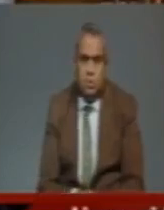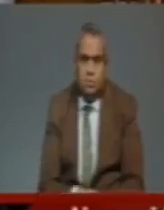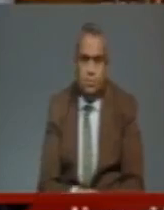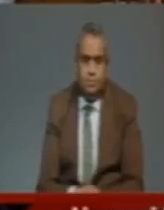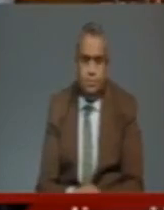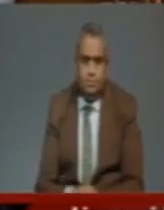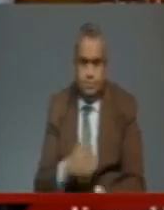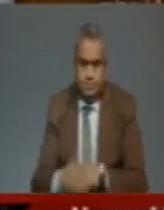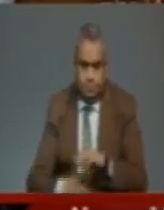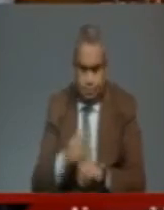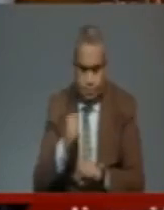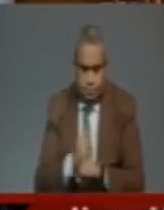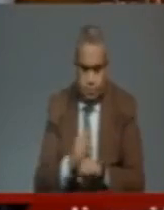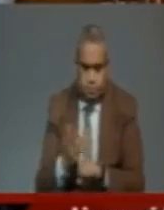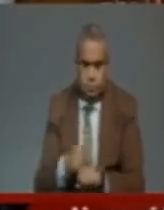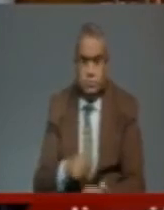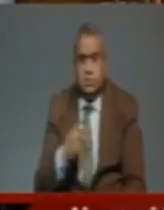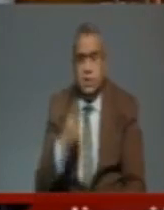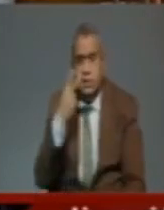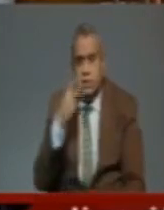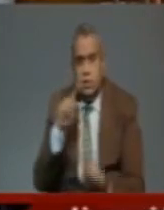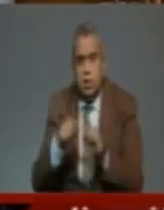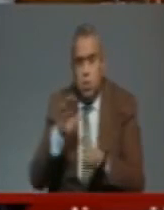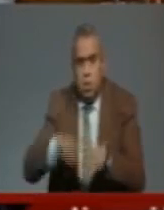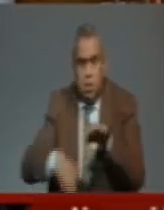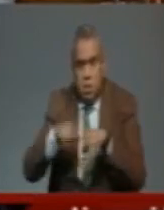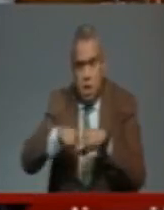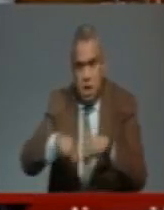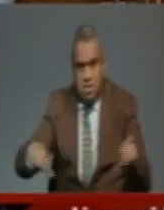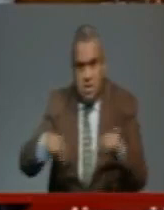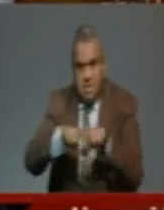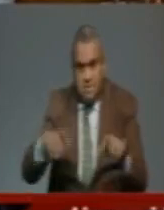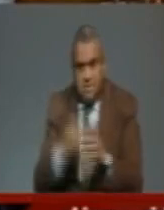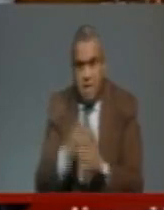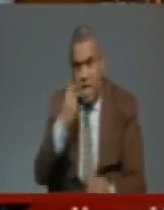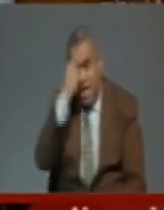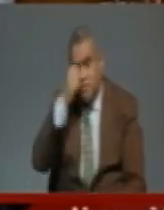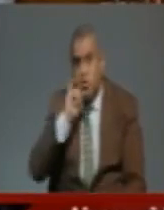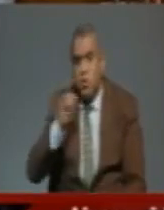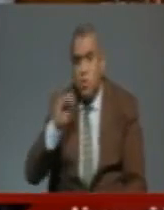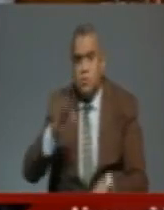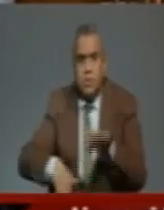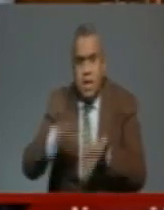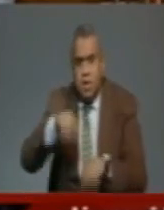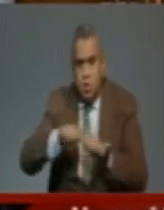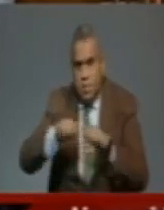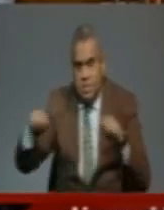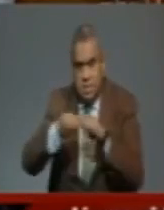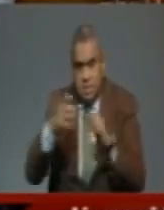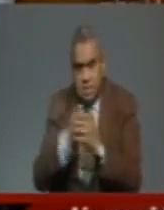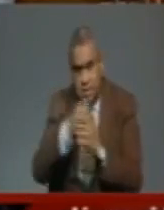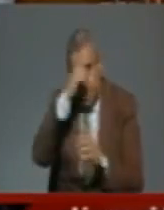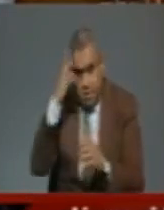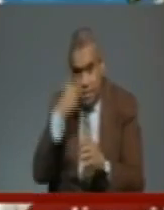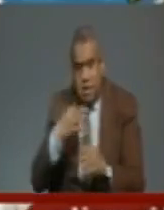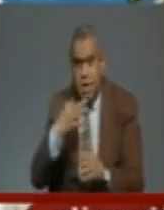بنعمل يا فندم دلوقتي 2.25 كيلو ارصفه 2250 متر عشان يصل اجمالي الارصفه لما نحط ال 360 اللي كانوا موجودين